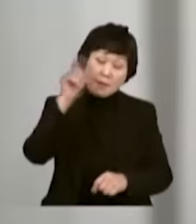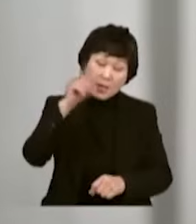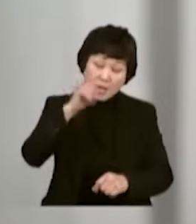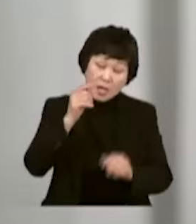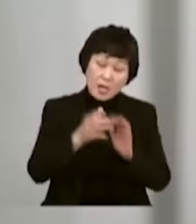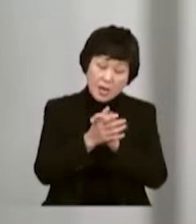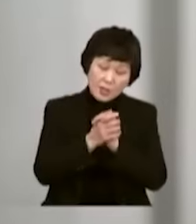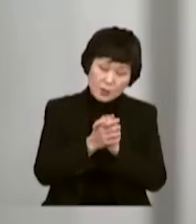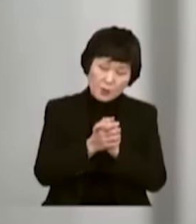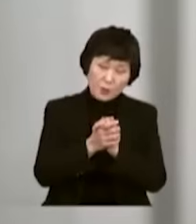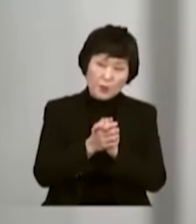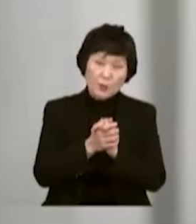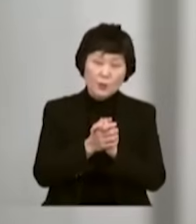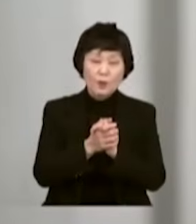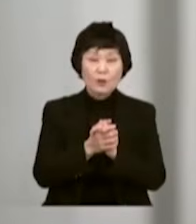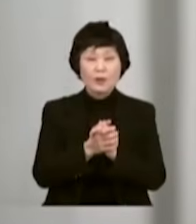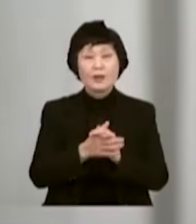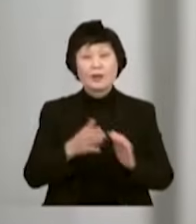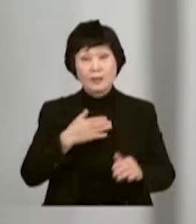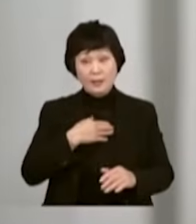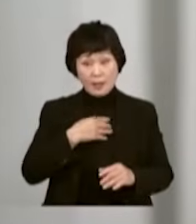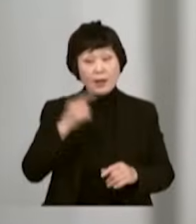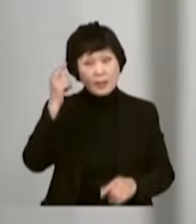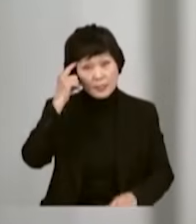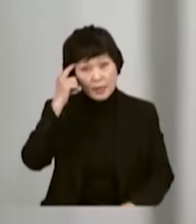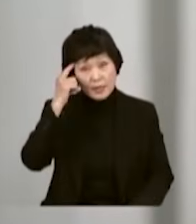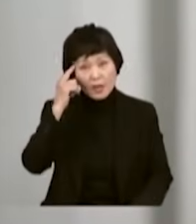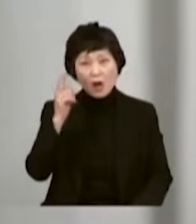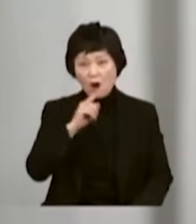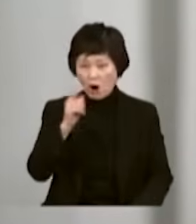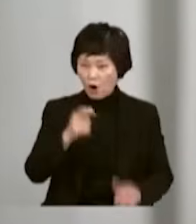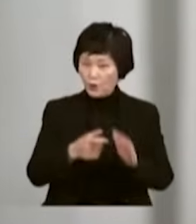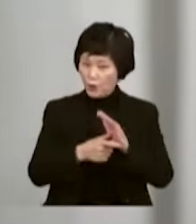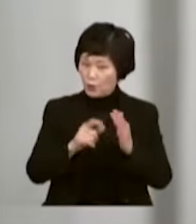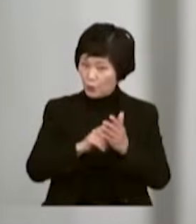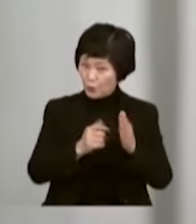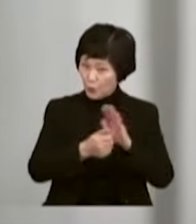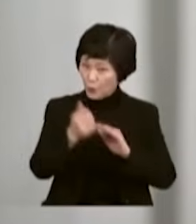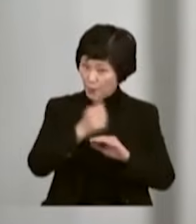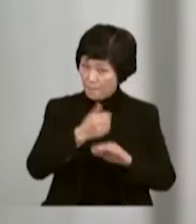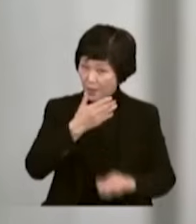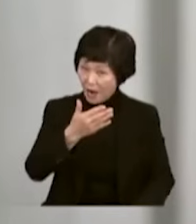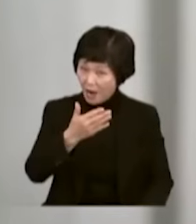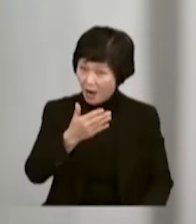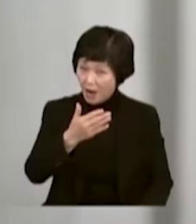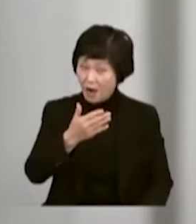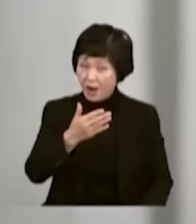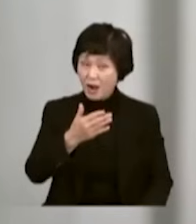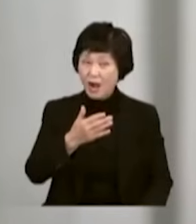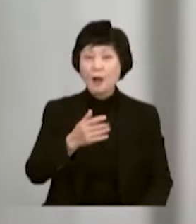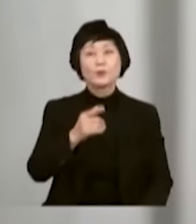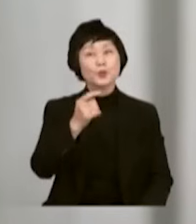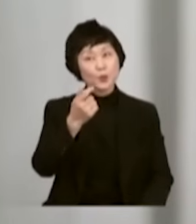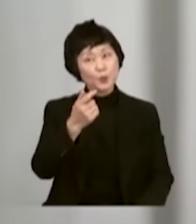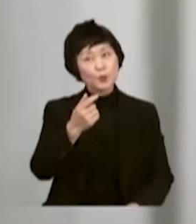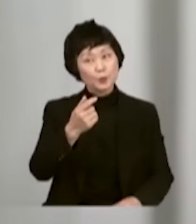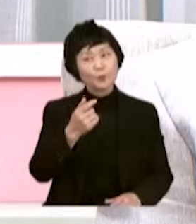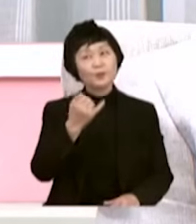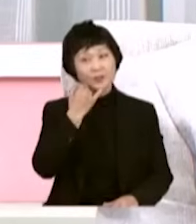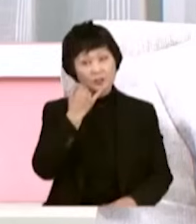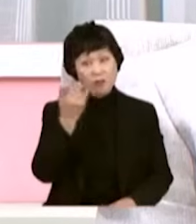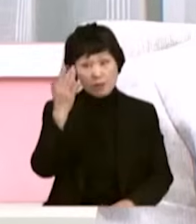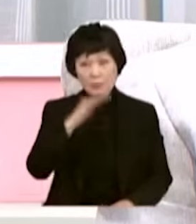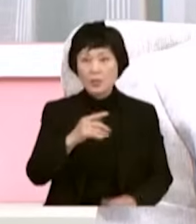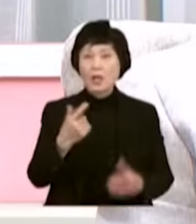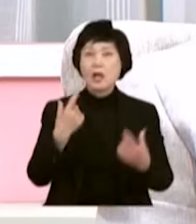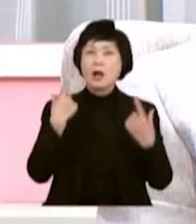야 사실 어느 정도 이제 위치가 올라가면 내 마음이 조금 이렇게 좀 그럴 수 있죠. 했는데 똑같은 그런 걸 보면서